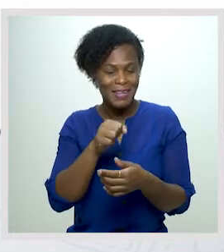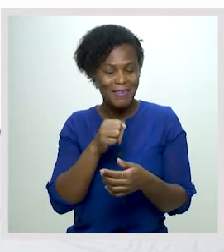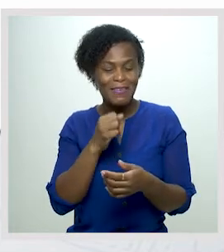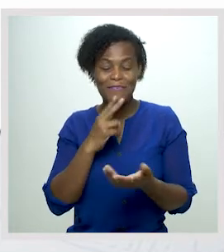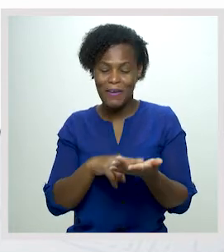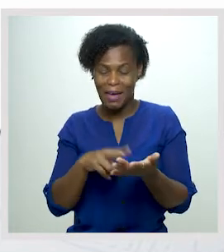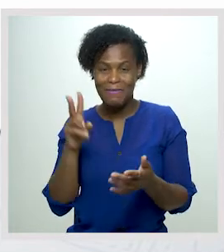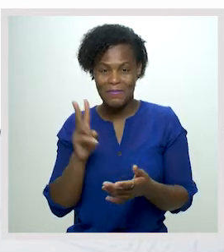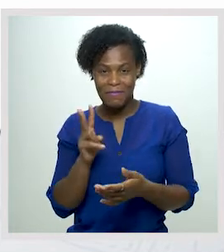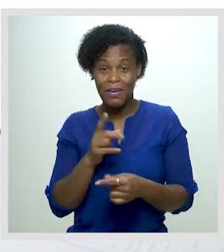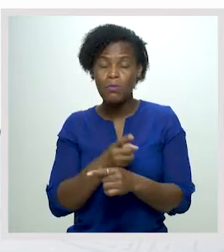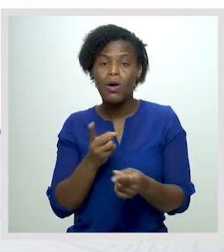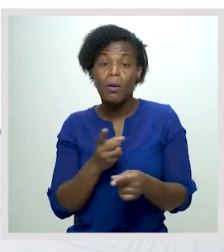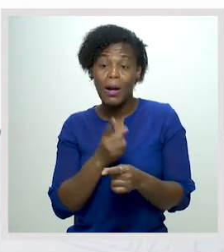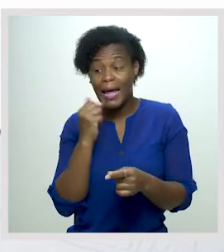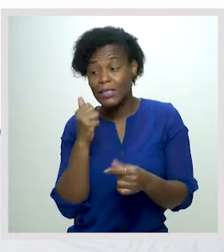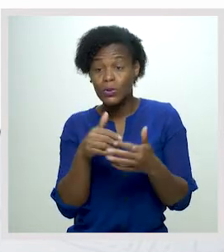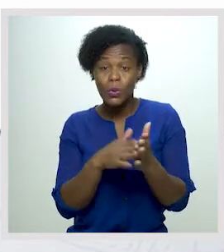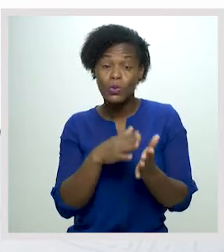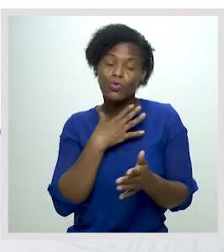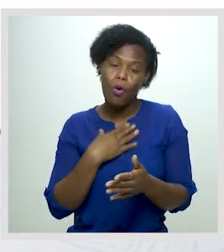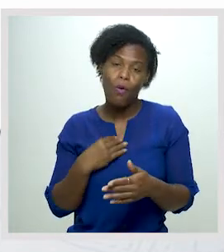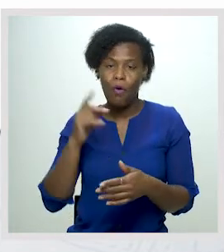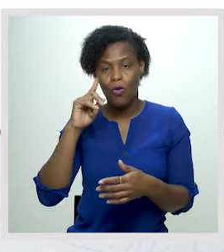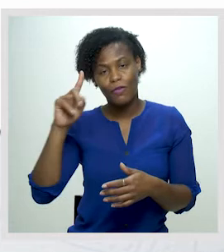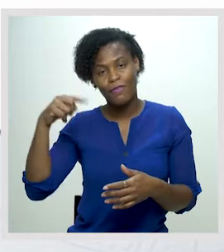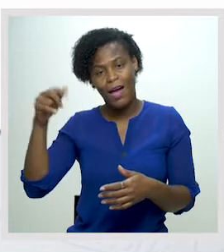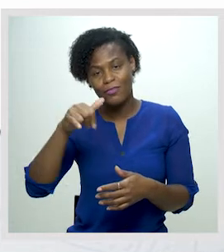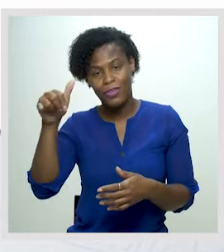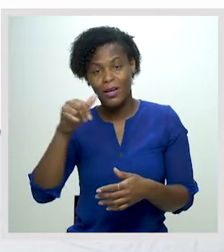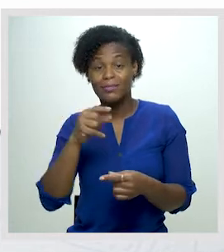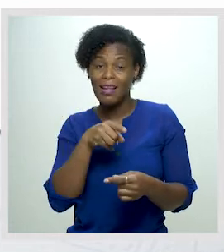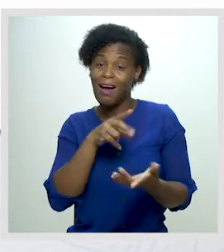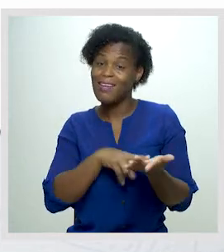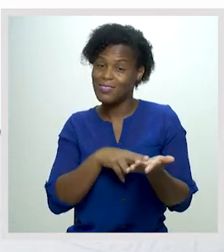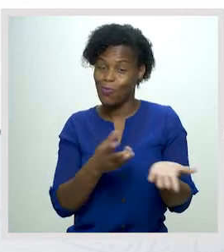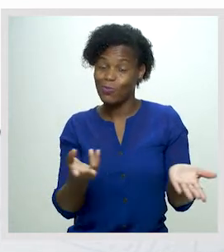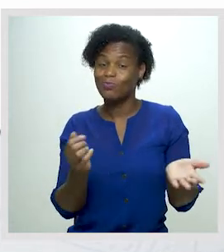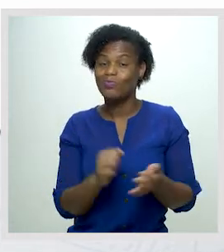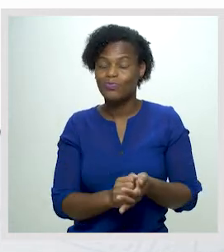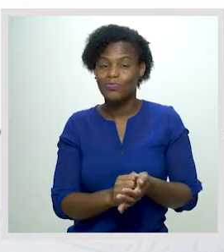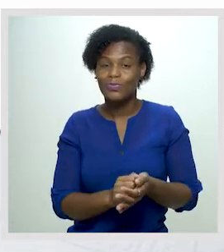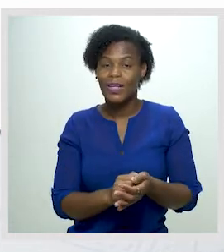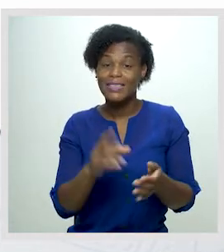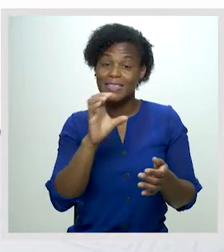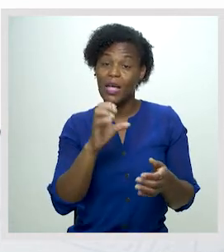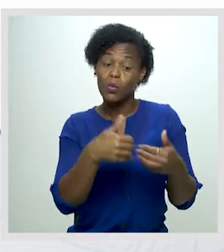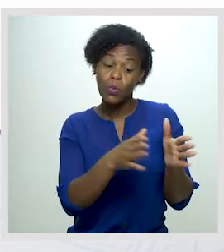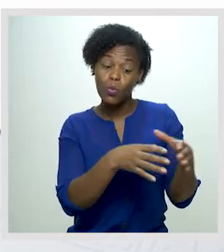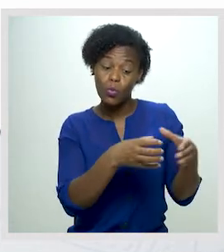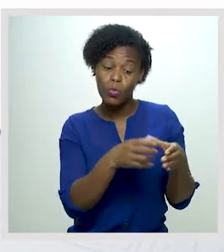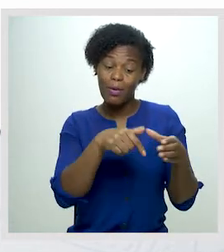Pourquoi? Ils aiment tous voyager, donc ça c'est la raison. C, l'équipe entière se présente dans la